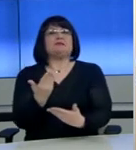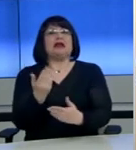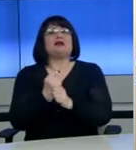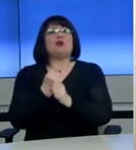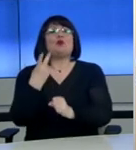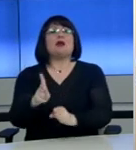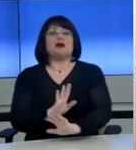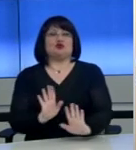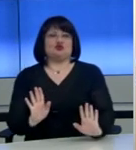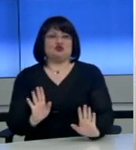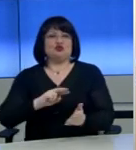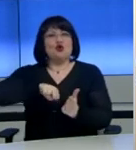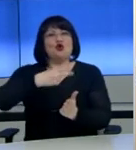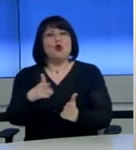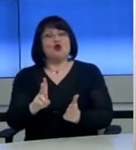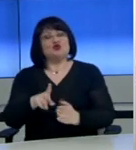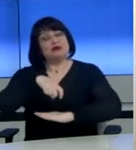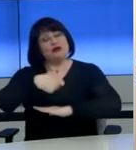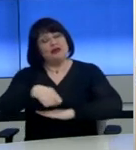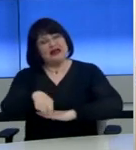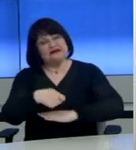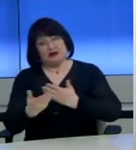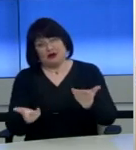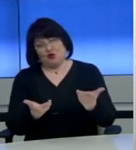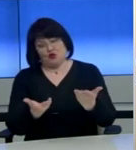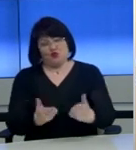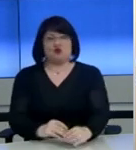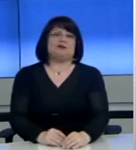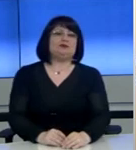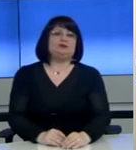λειτουργήμά τους και τη δικαιοσύνη.